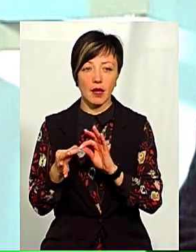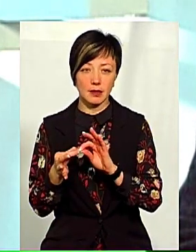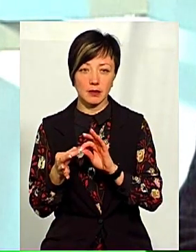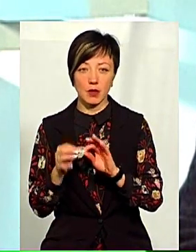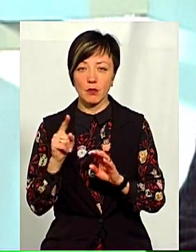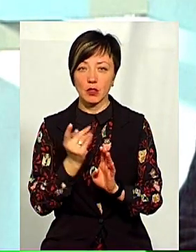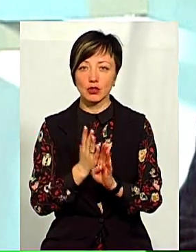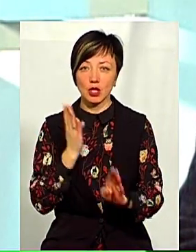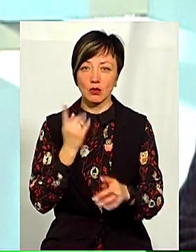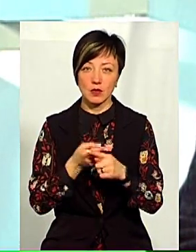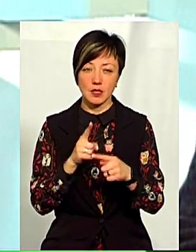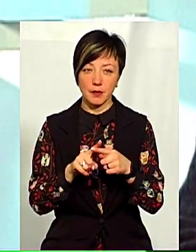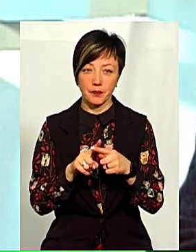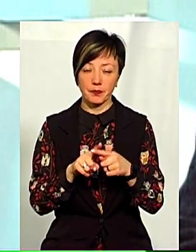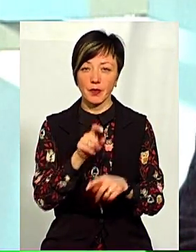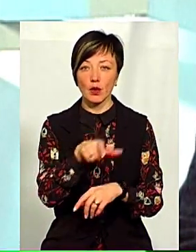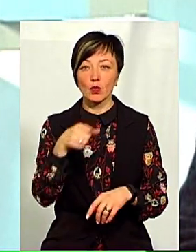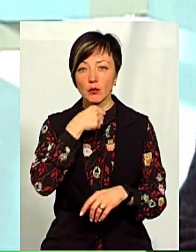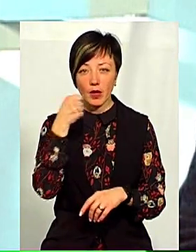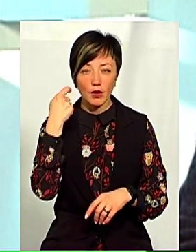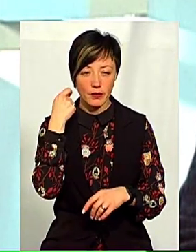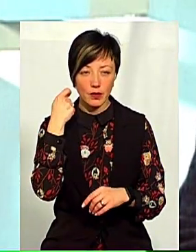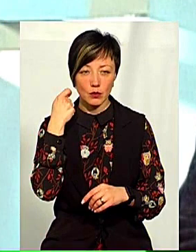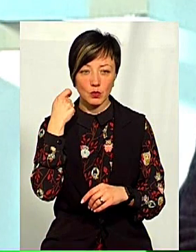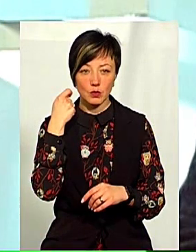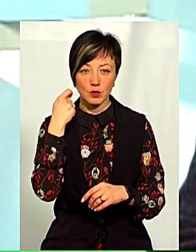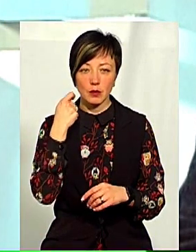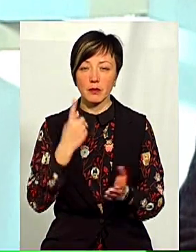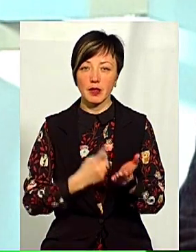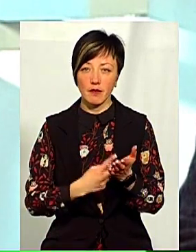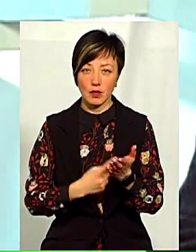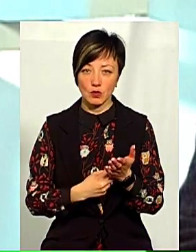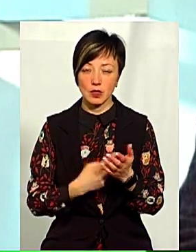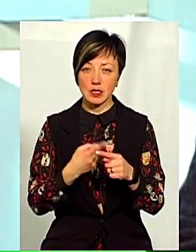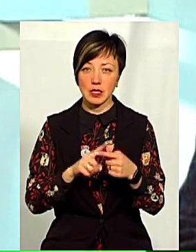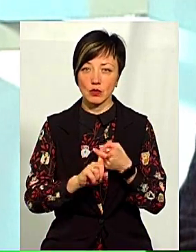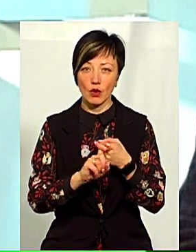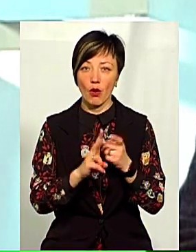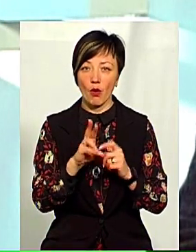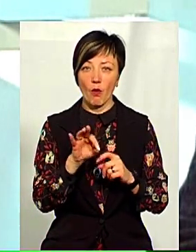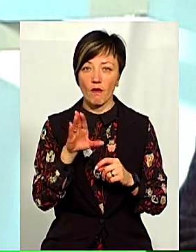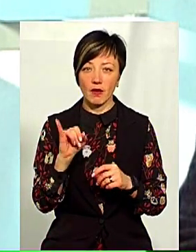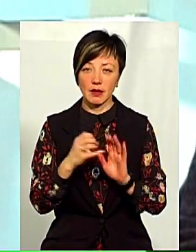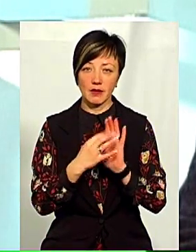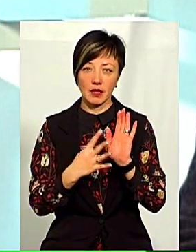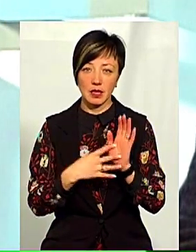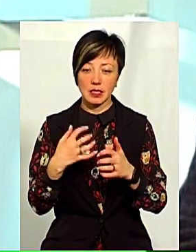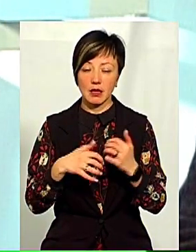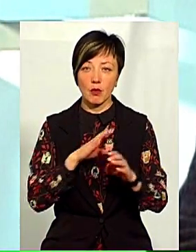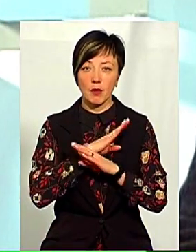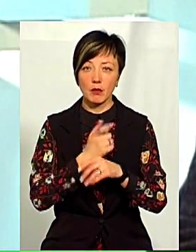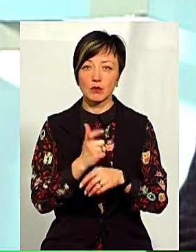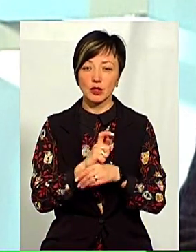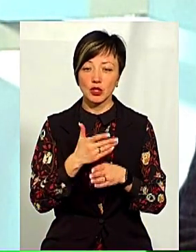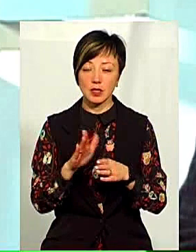В першу чергу це люди похилого віку, як підтверджує, це стосується COVID-19, бо серед померлих